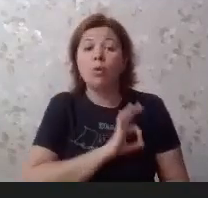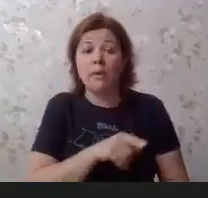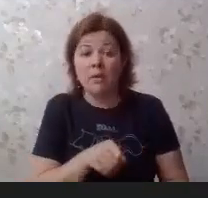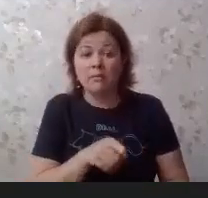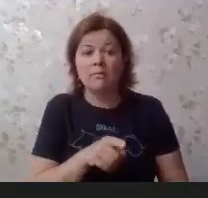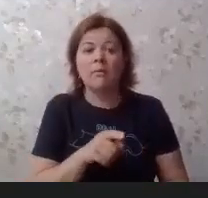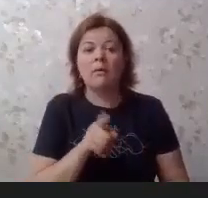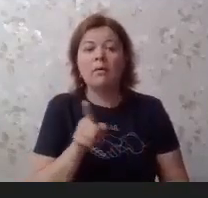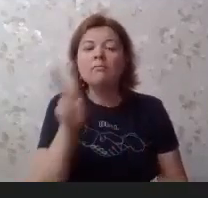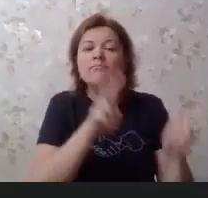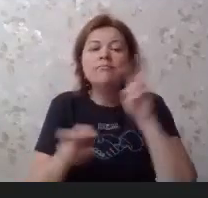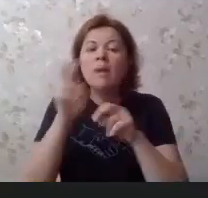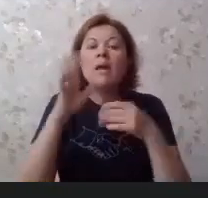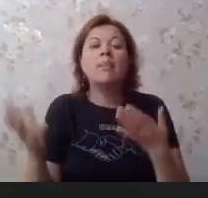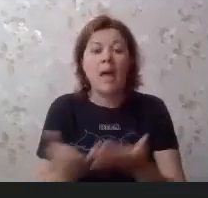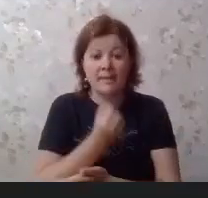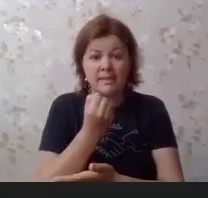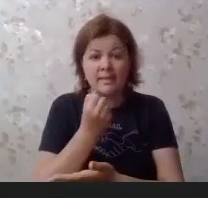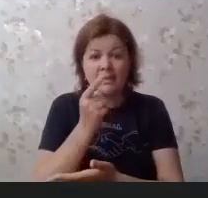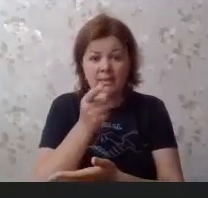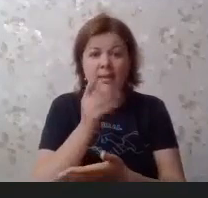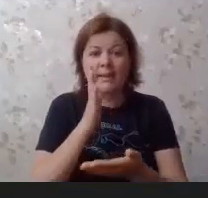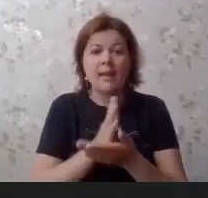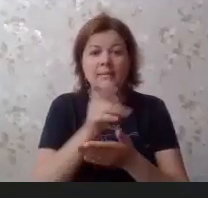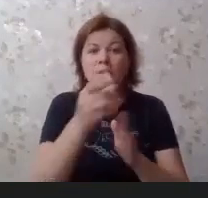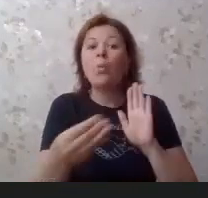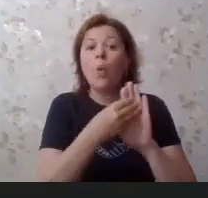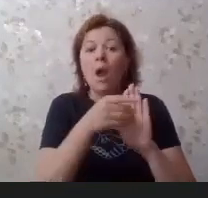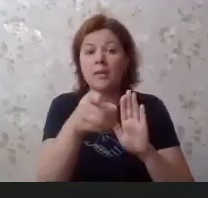Найти, вот на сайте